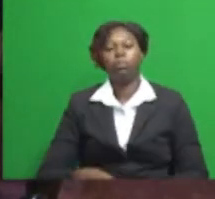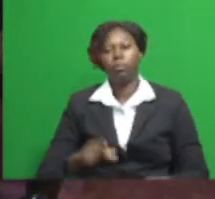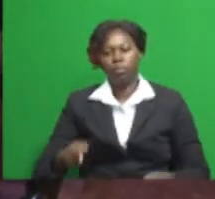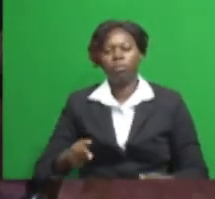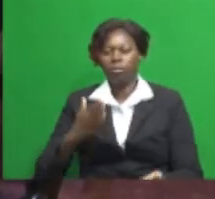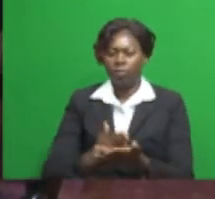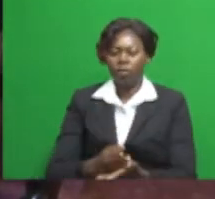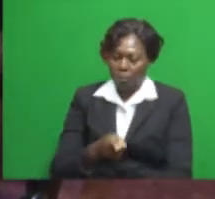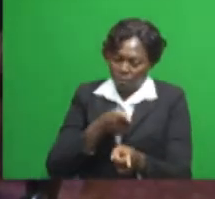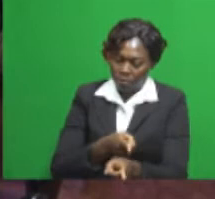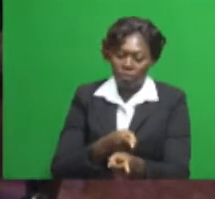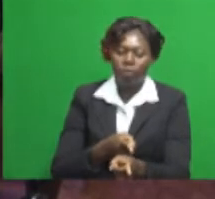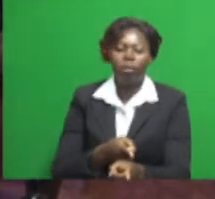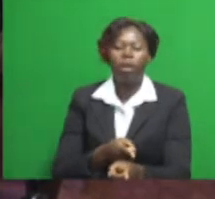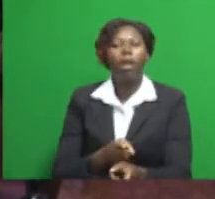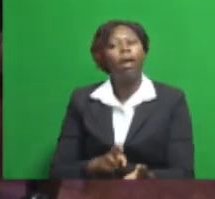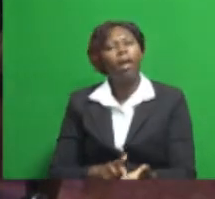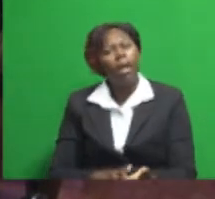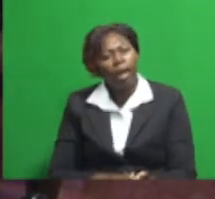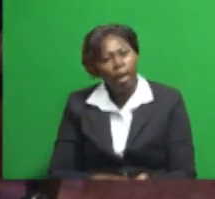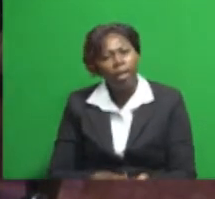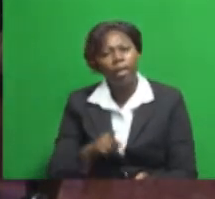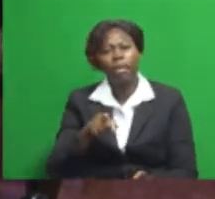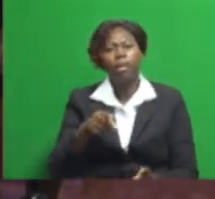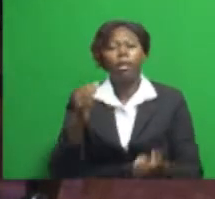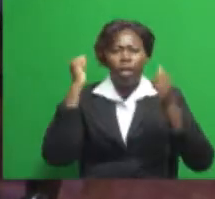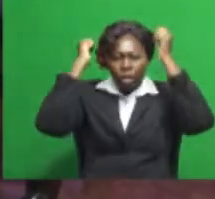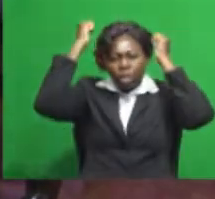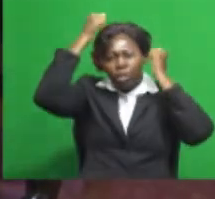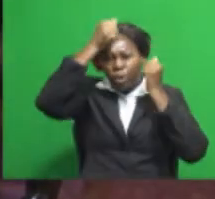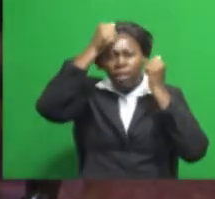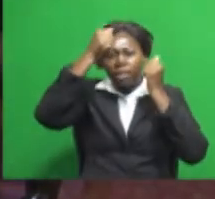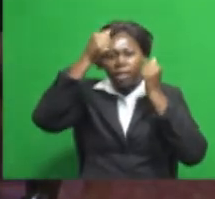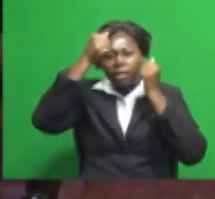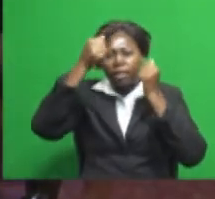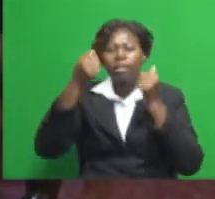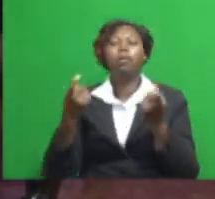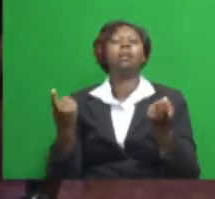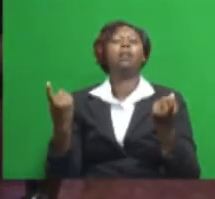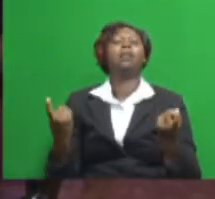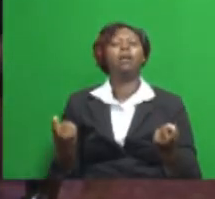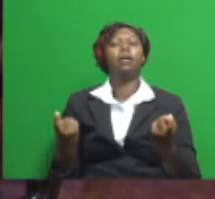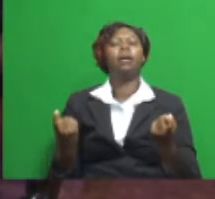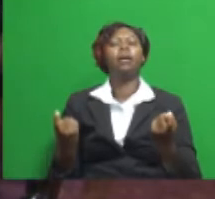Kwakutofamba vachibuda, vachibuda. Masoja aivepo vaitoramba vachiita kunge vakagadha.